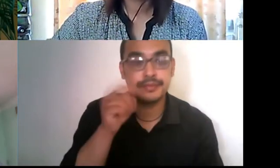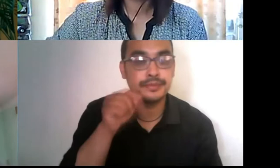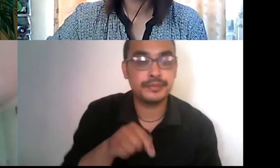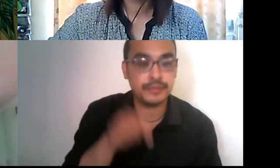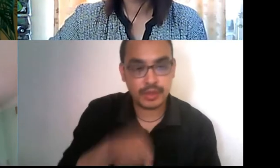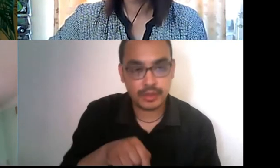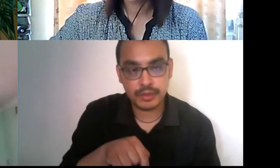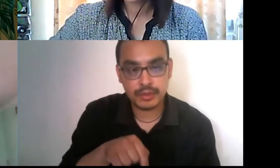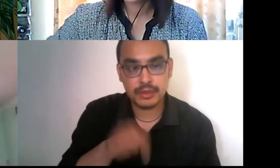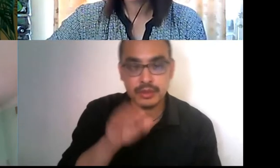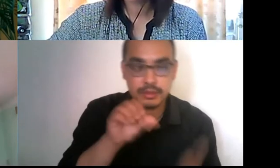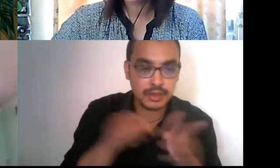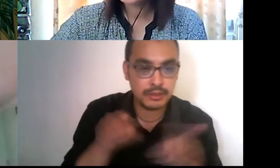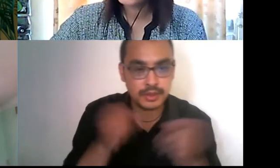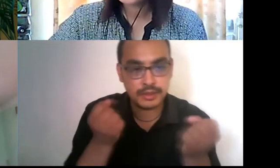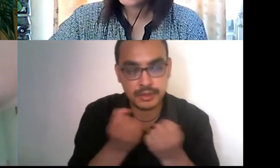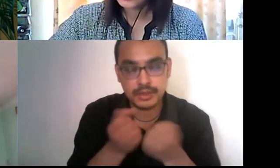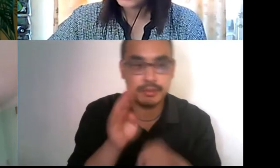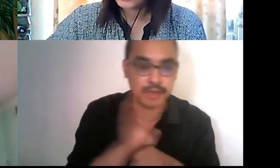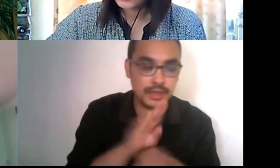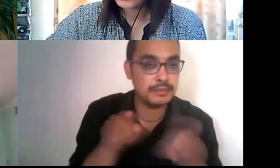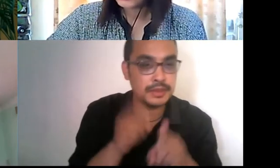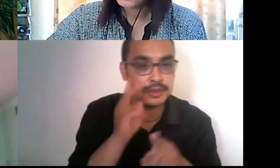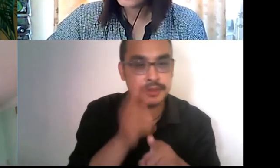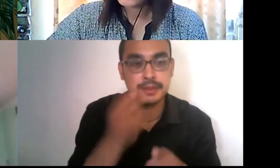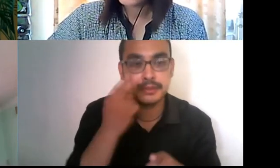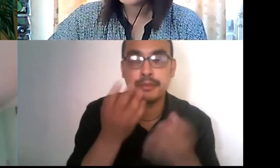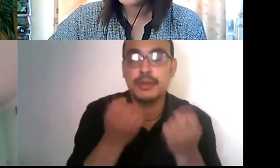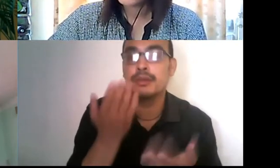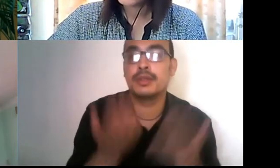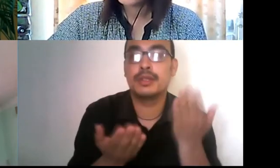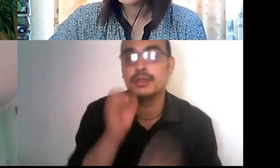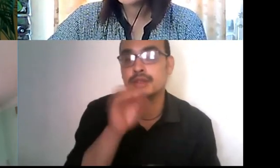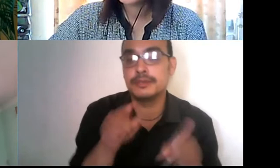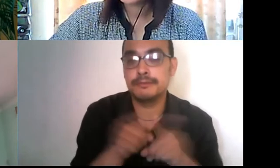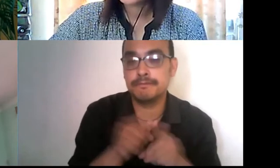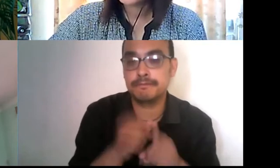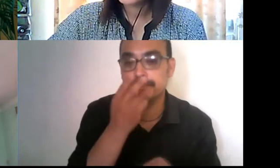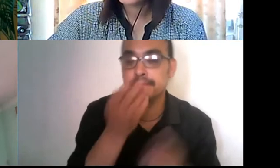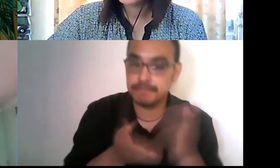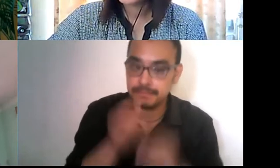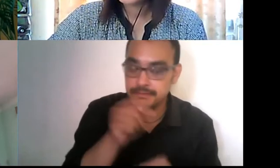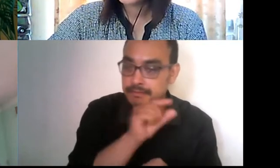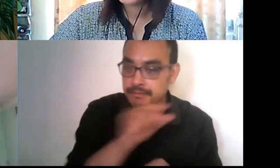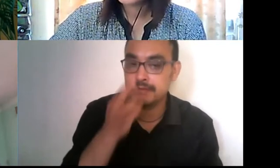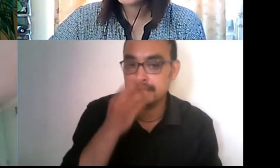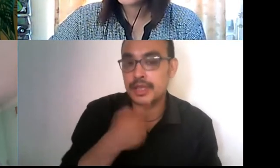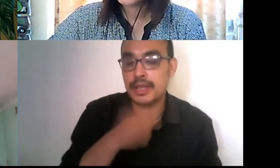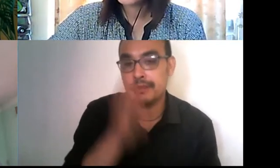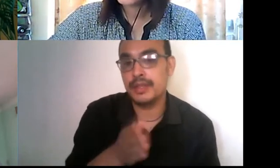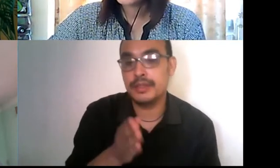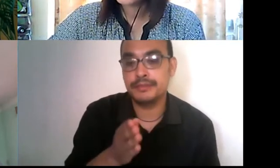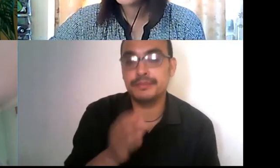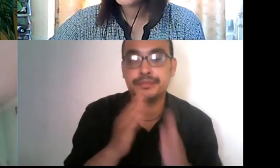पनि लकडाउनमा सायद केसेसहरू त घटेको पाइएला हेर्दै जाउँ र यसै सिलसिलामा हामीले डोमेस्टिक भायोलेन्स के हो,